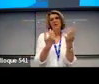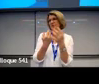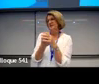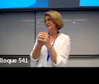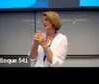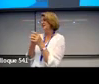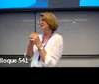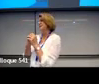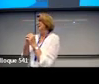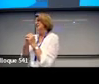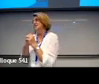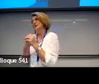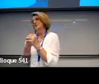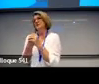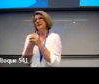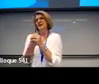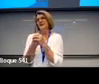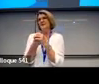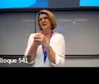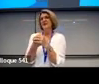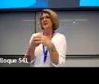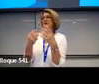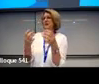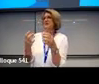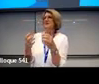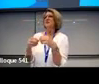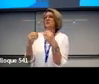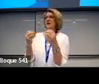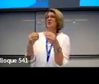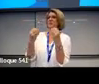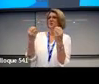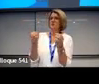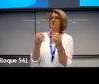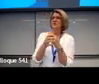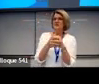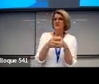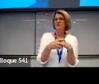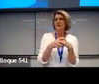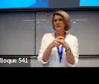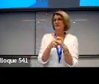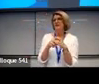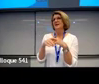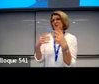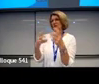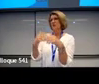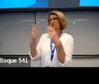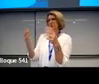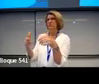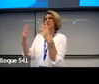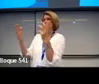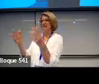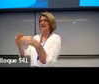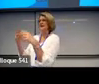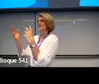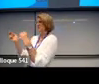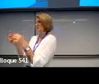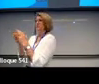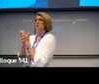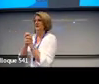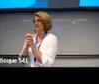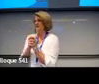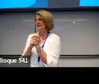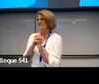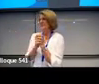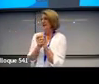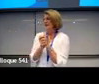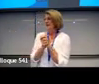aujourd'hui vos expériences, ce sont des écrits qui présentent, voilà comment j'ai utilisé Wikipédia dans mon cours, dans ma classe, dans mon